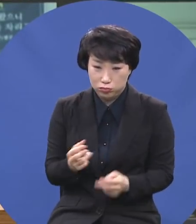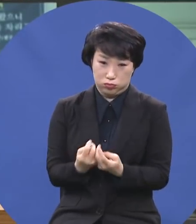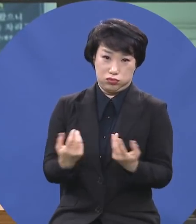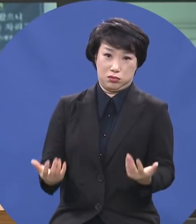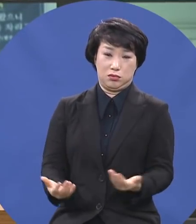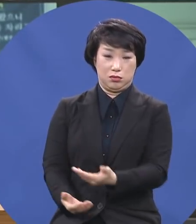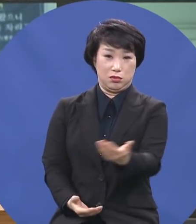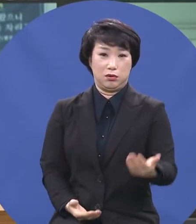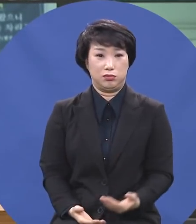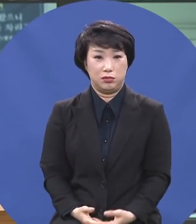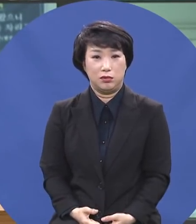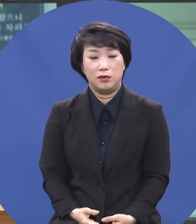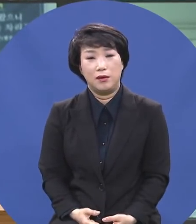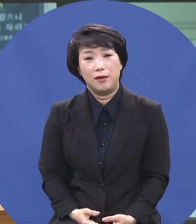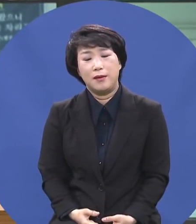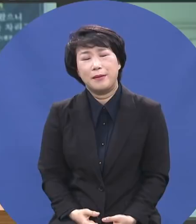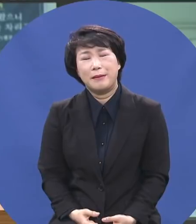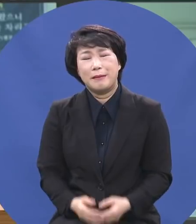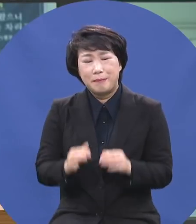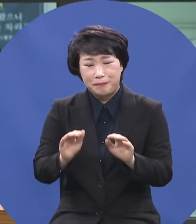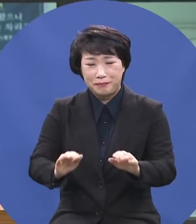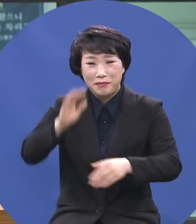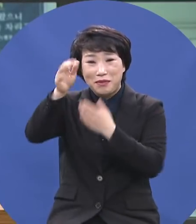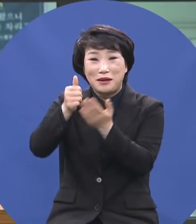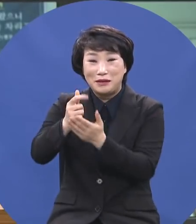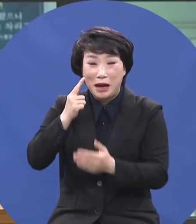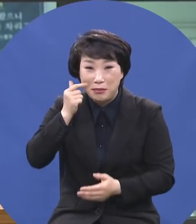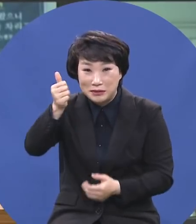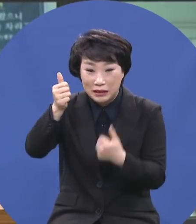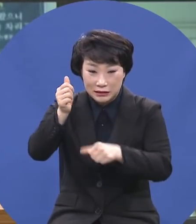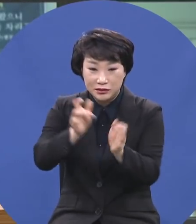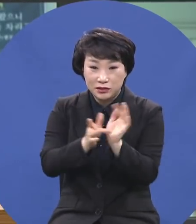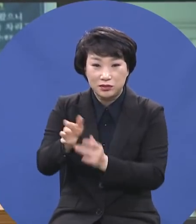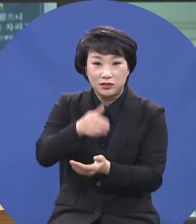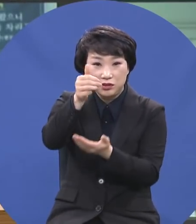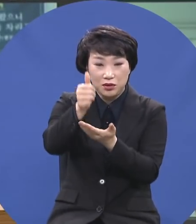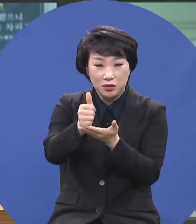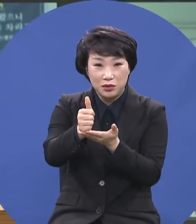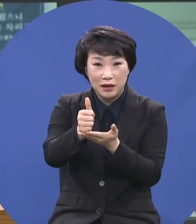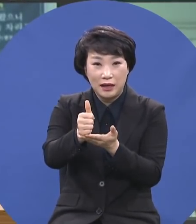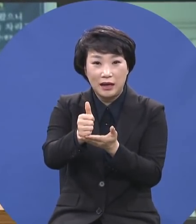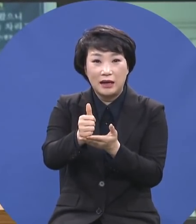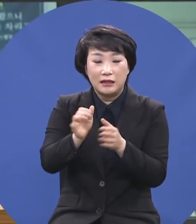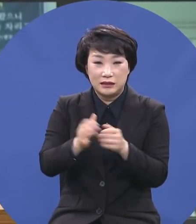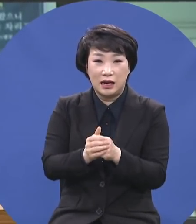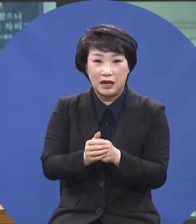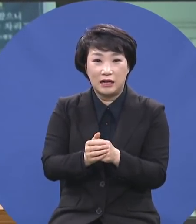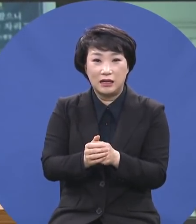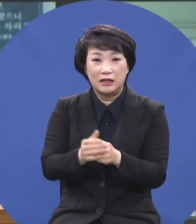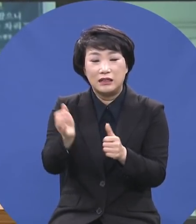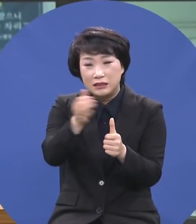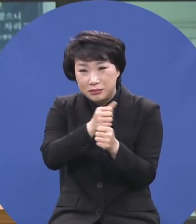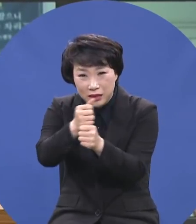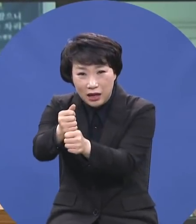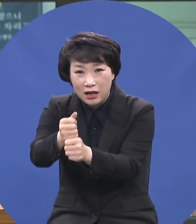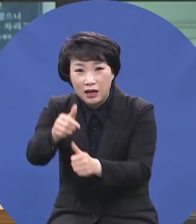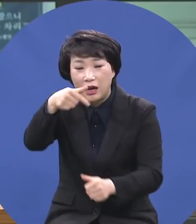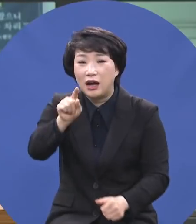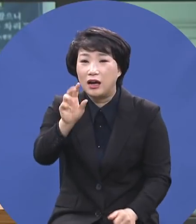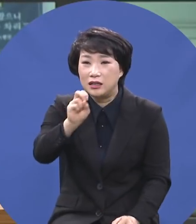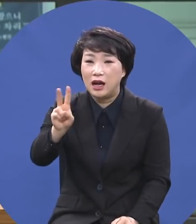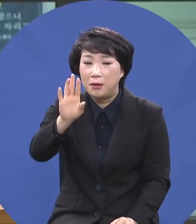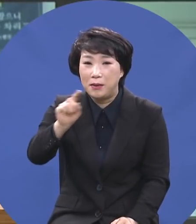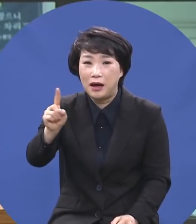아무도 없습니다. 네, 하나님 아버지는 아들 예수 그리스도의 가야바의 뜰과